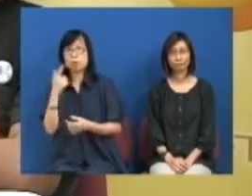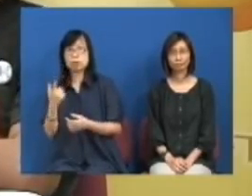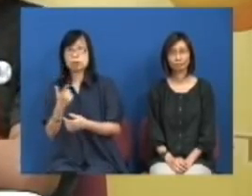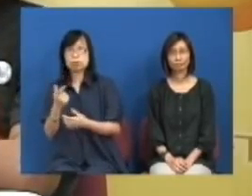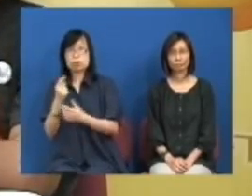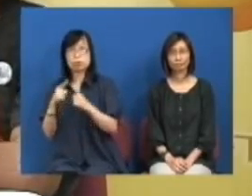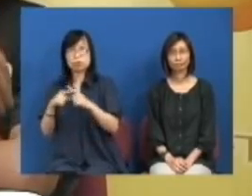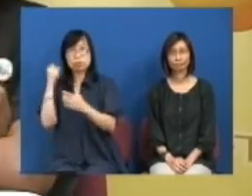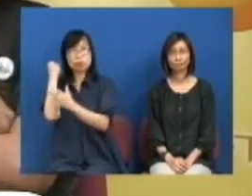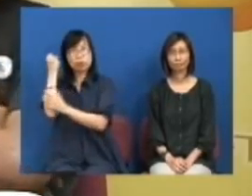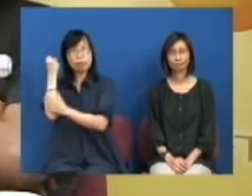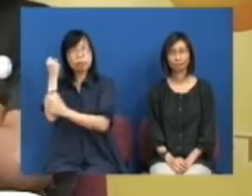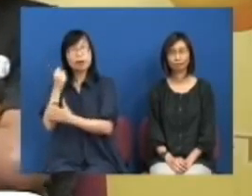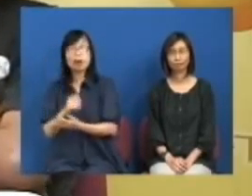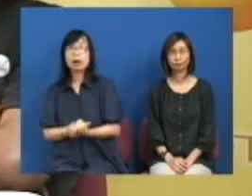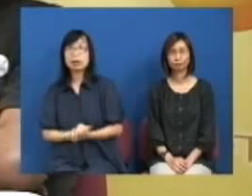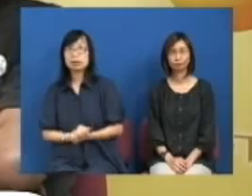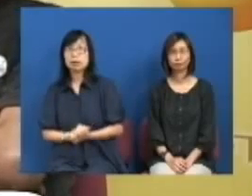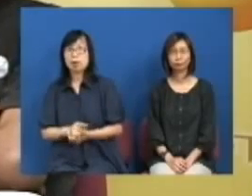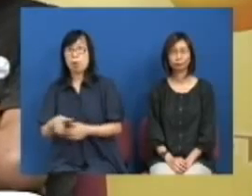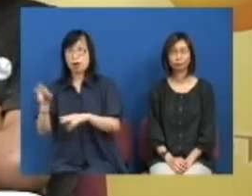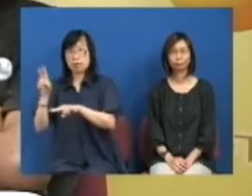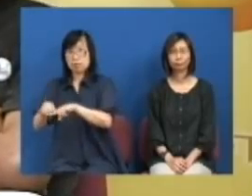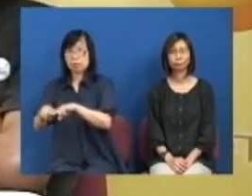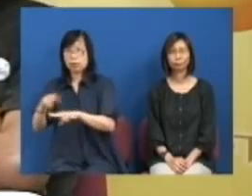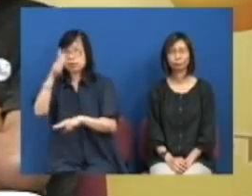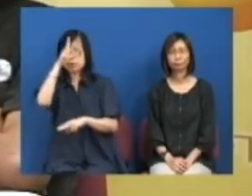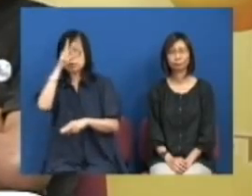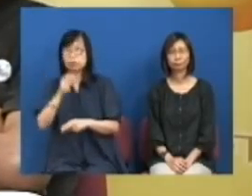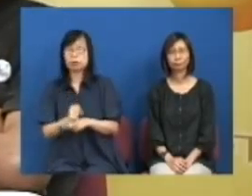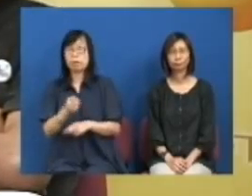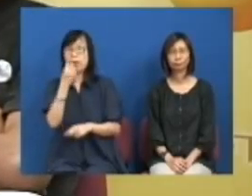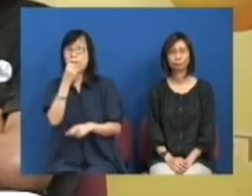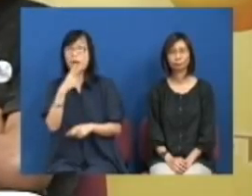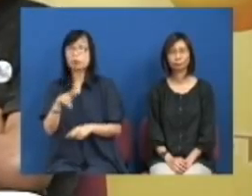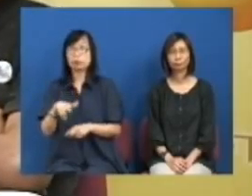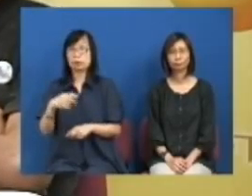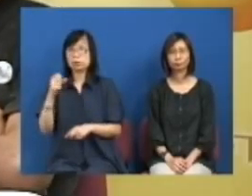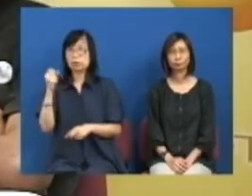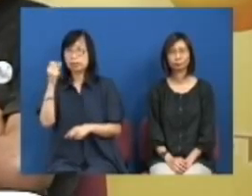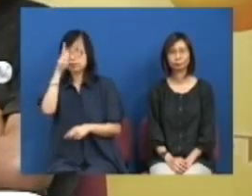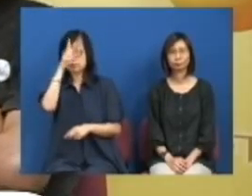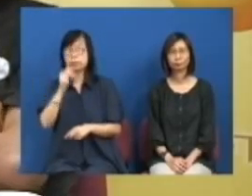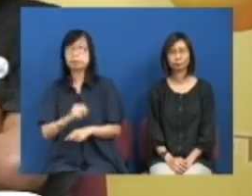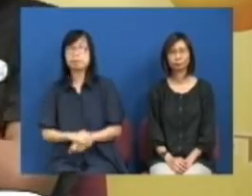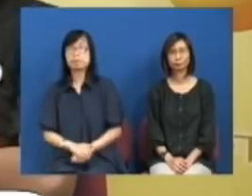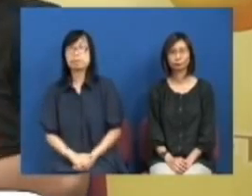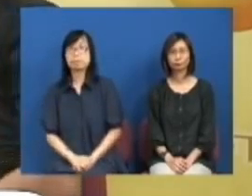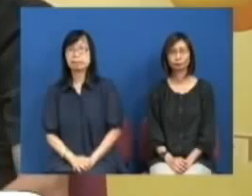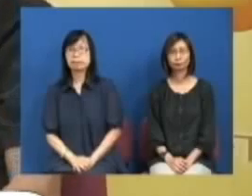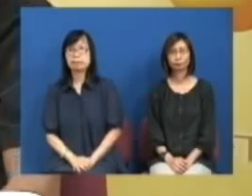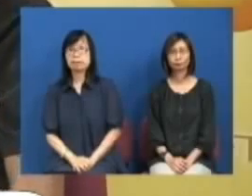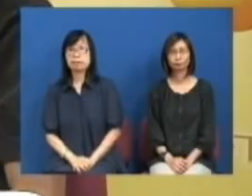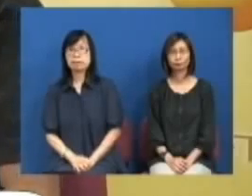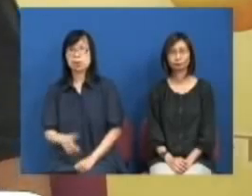點解唯獨就係即係呢個中央政府、中共政府同埋特首嘅政府係唔使咁嘅咧？咁樣，我呢個係非常